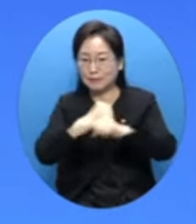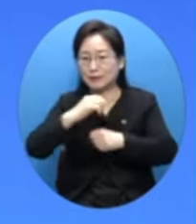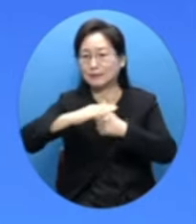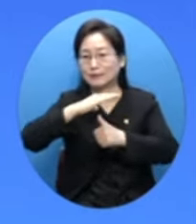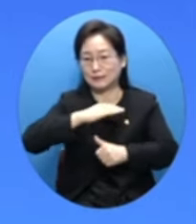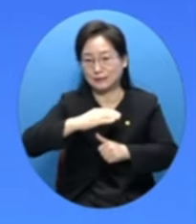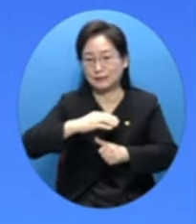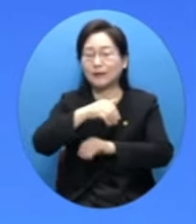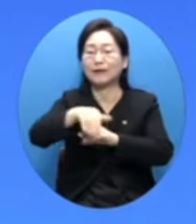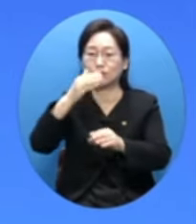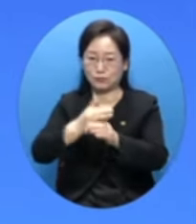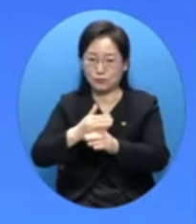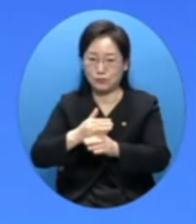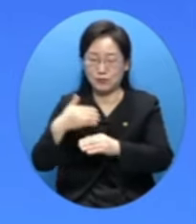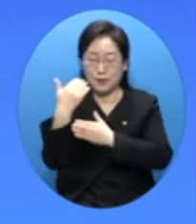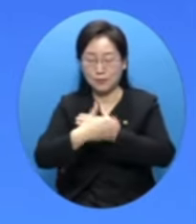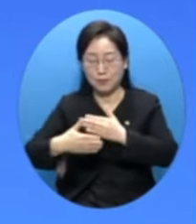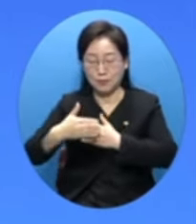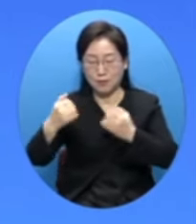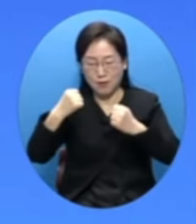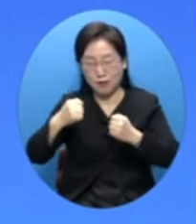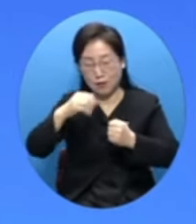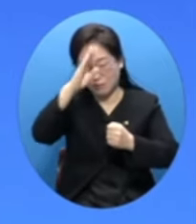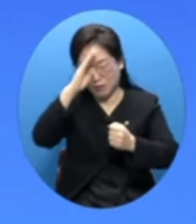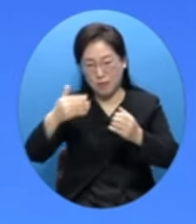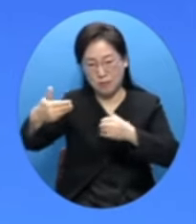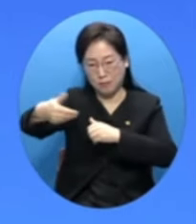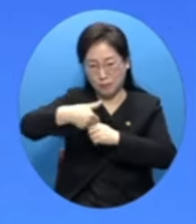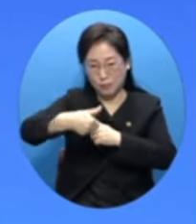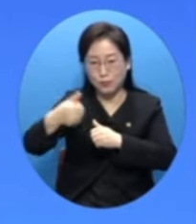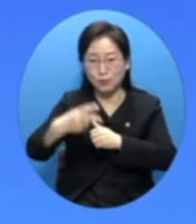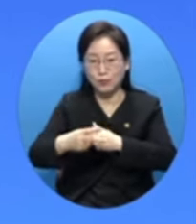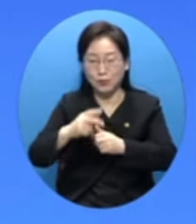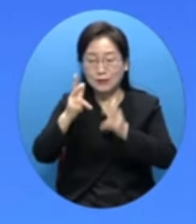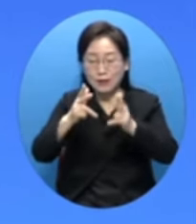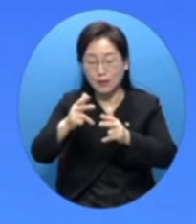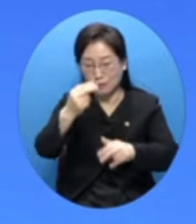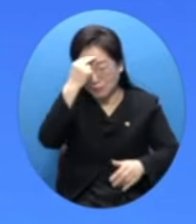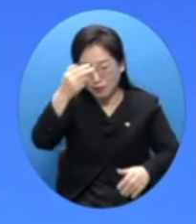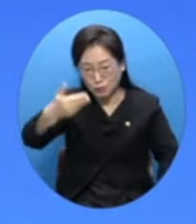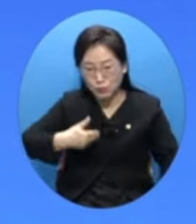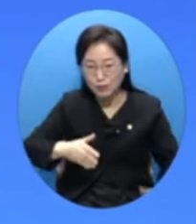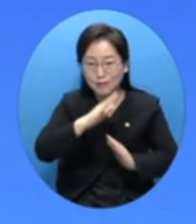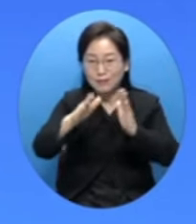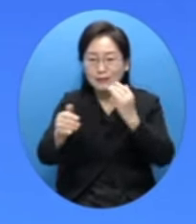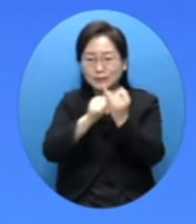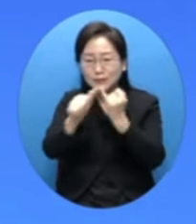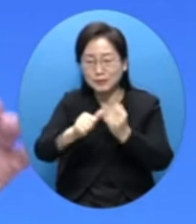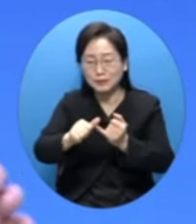건강을 뺏어가고 사업에 어려움을 가다주고 가정에 문제가 생겨나게 하고